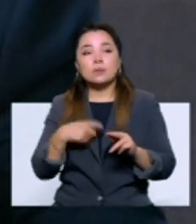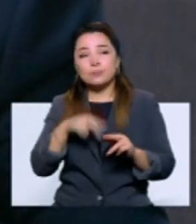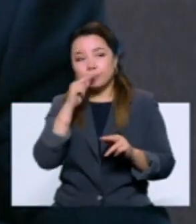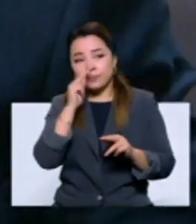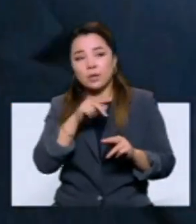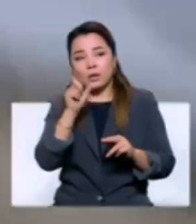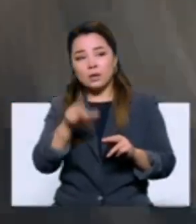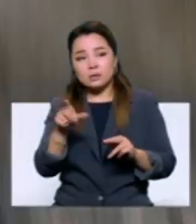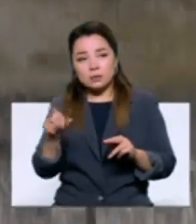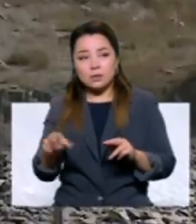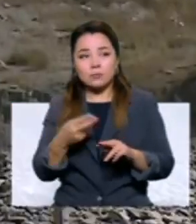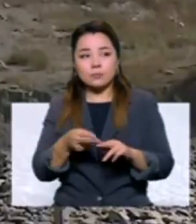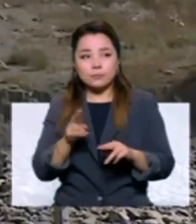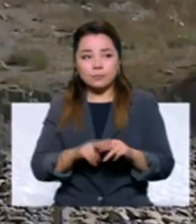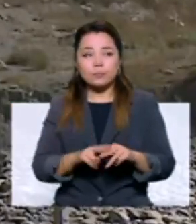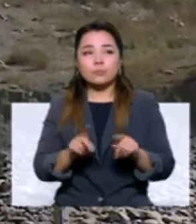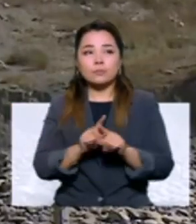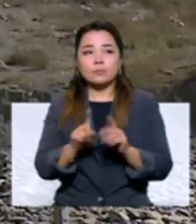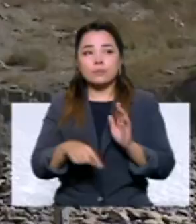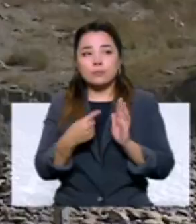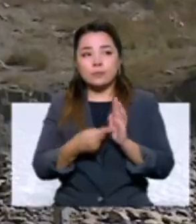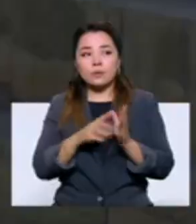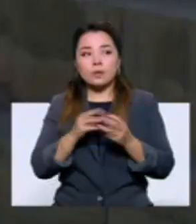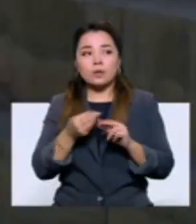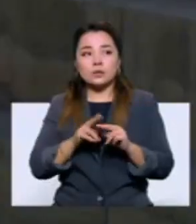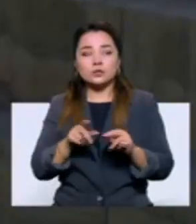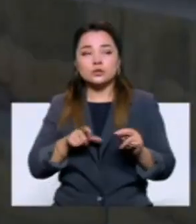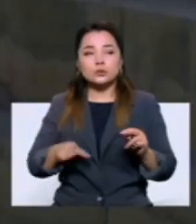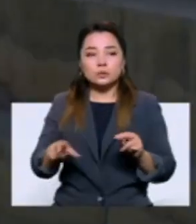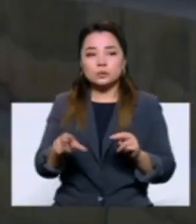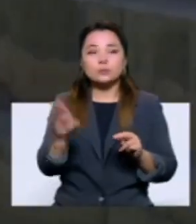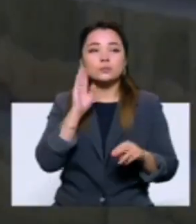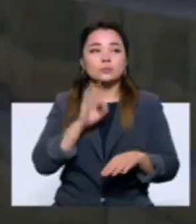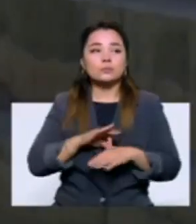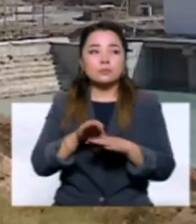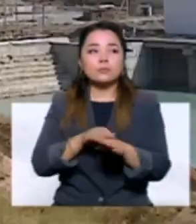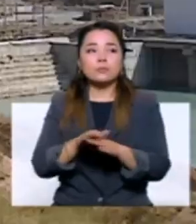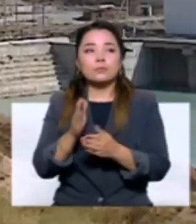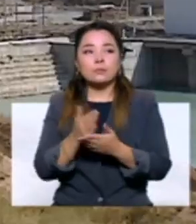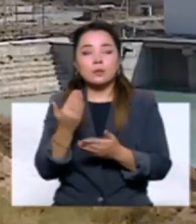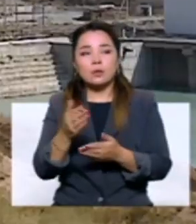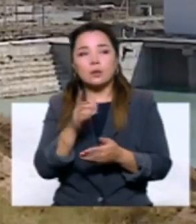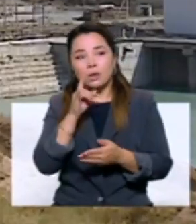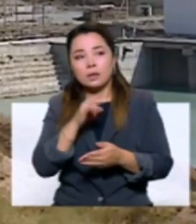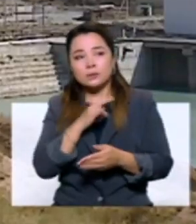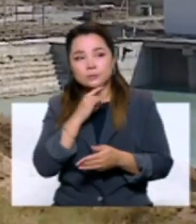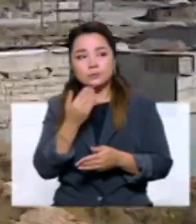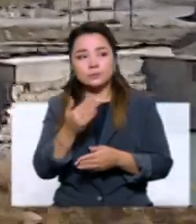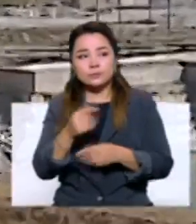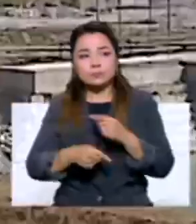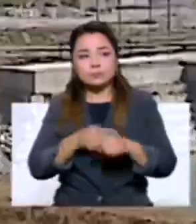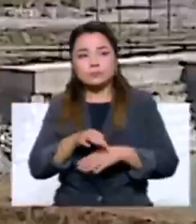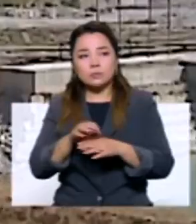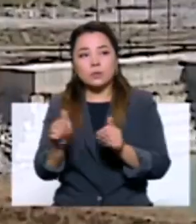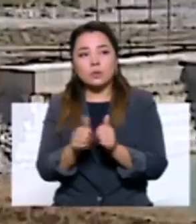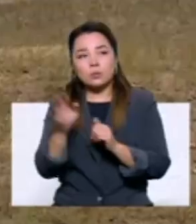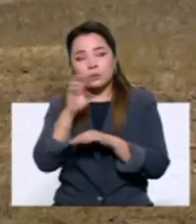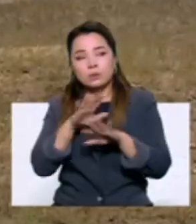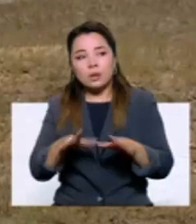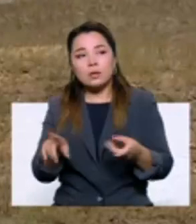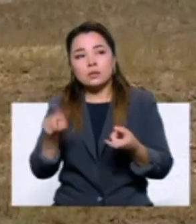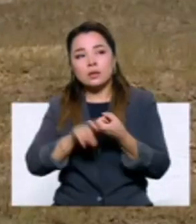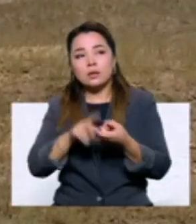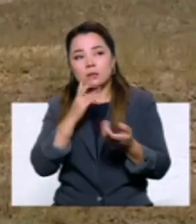адам кінәлі. Бұл мәселенің түбі трансшекаралық өзендерге келіп тіреледі. Өйткені Қазақстан ағын суға келгенде көрші мемлекеттерге